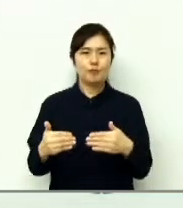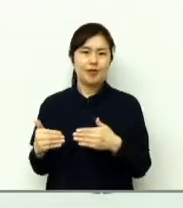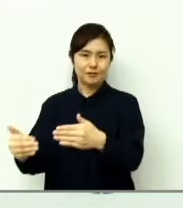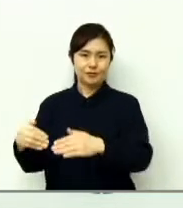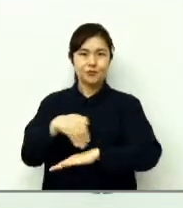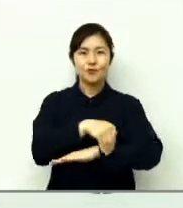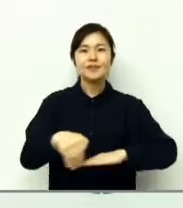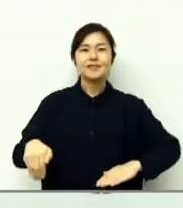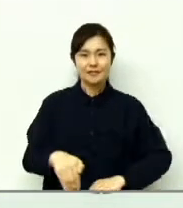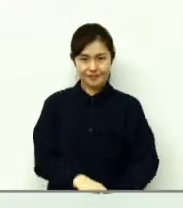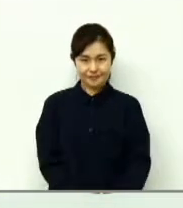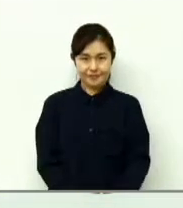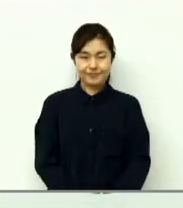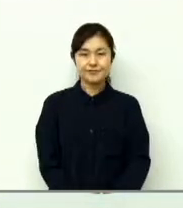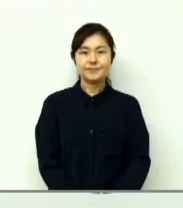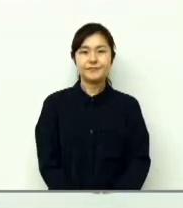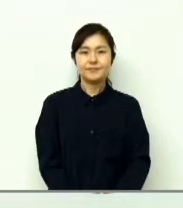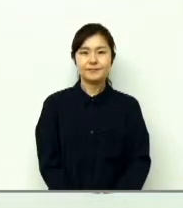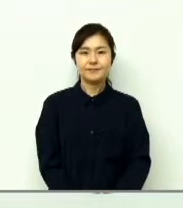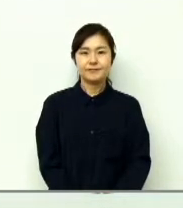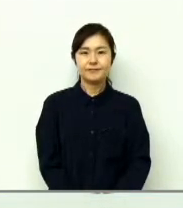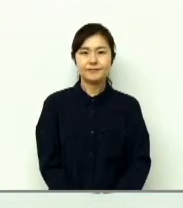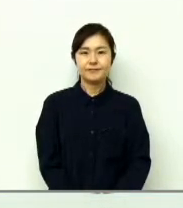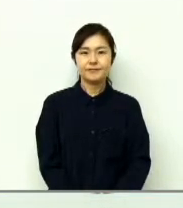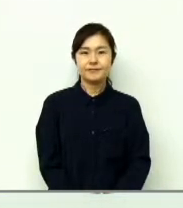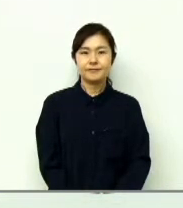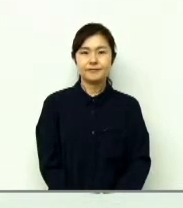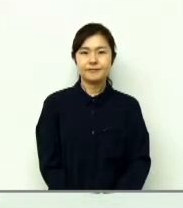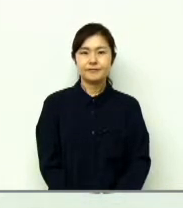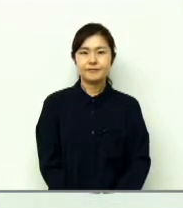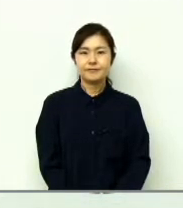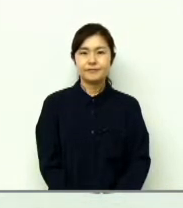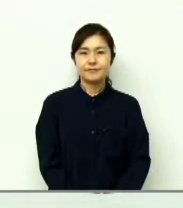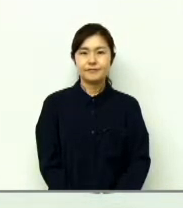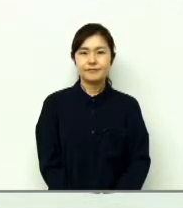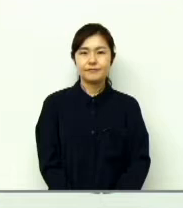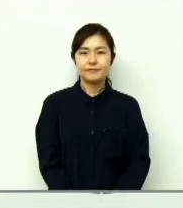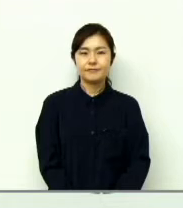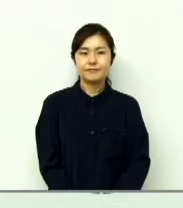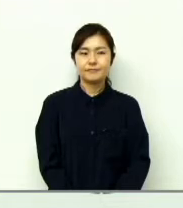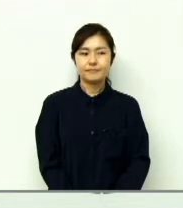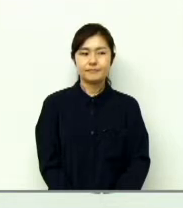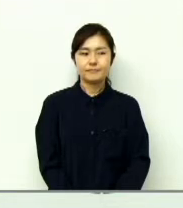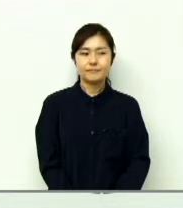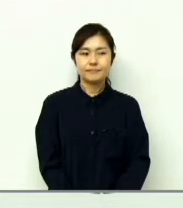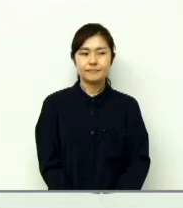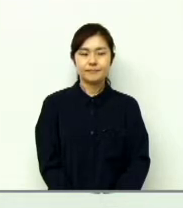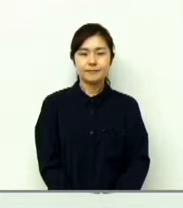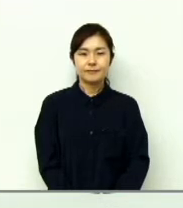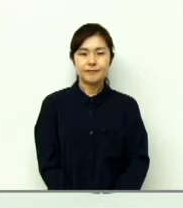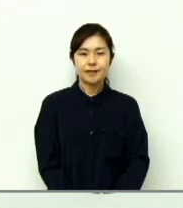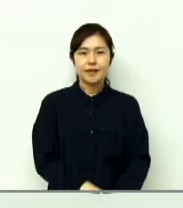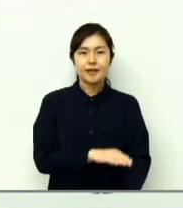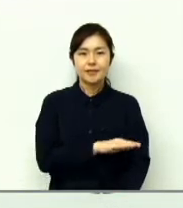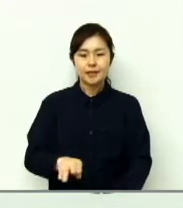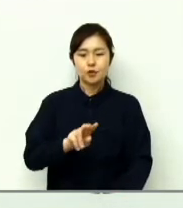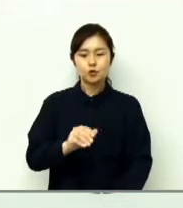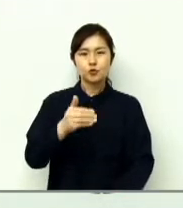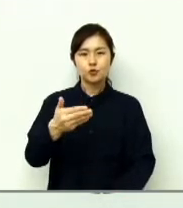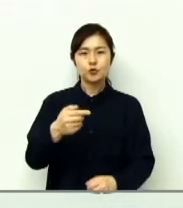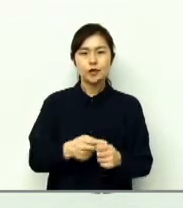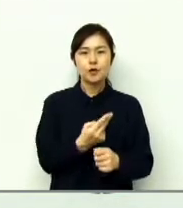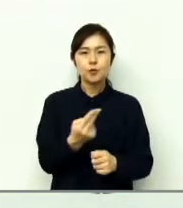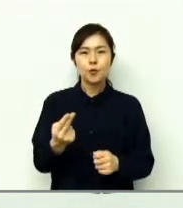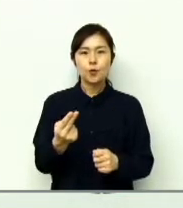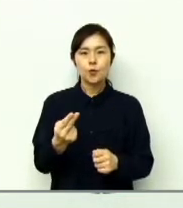回は策定をいたしております。そしてこの計画期間は29年から32年度の4年